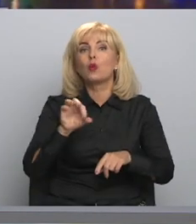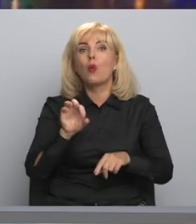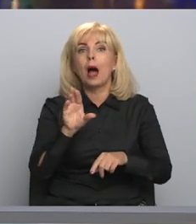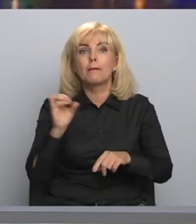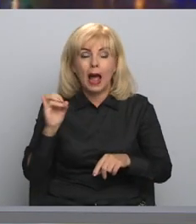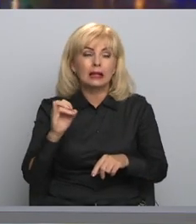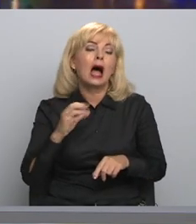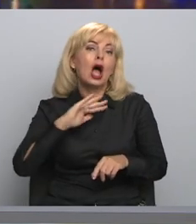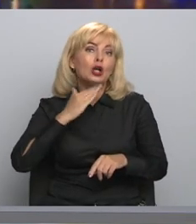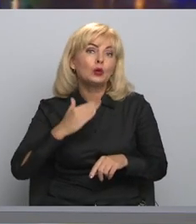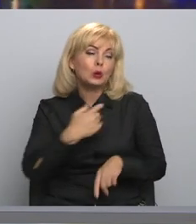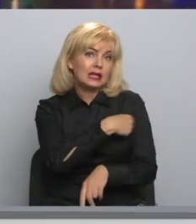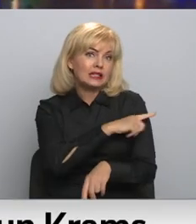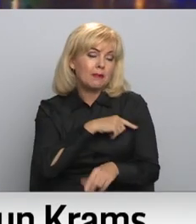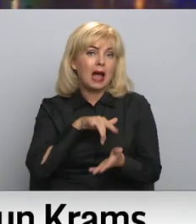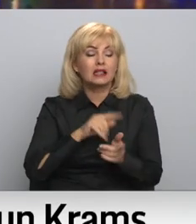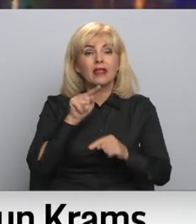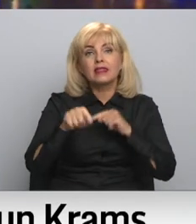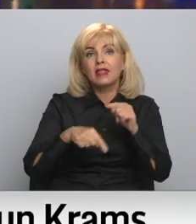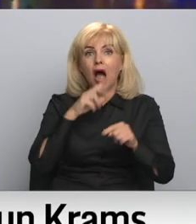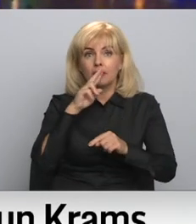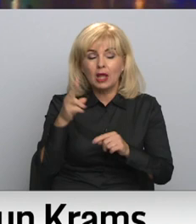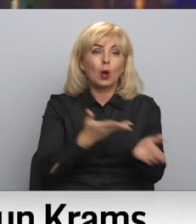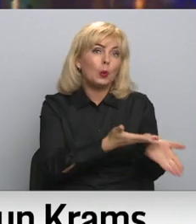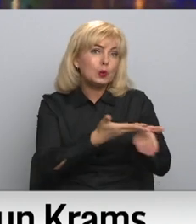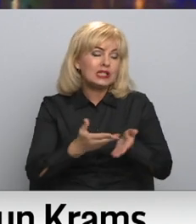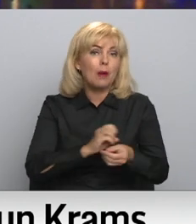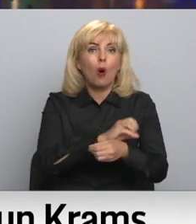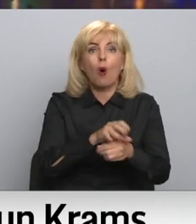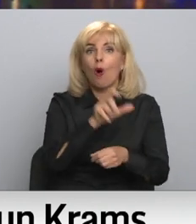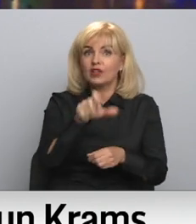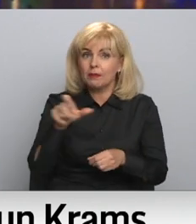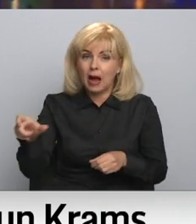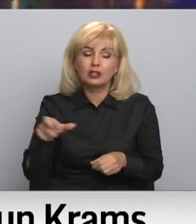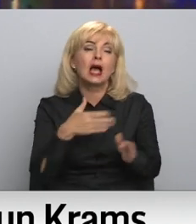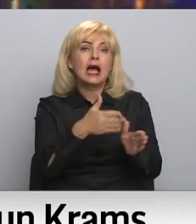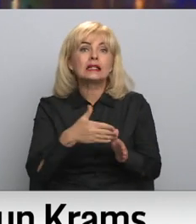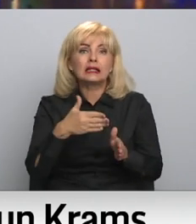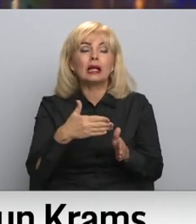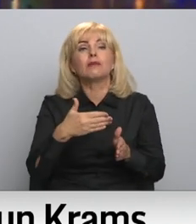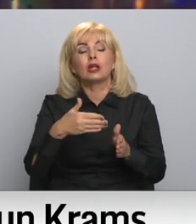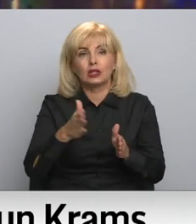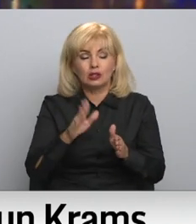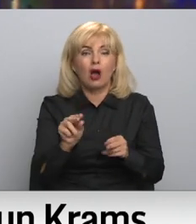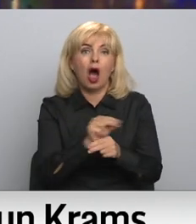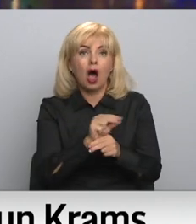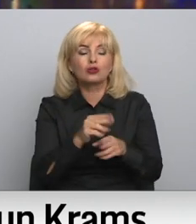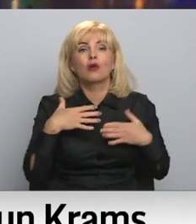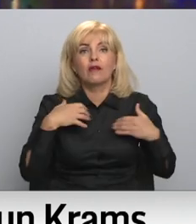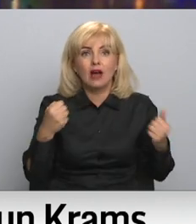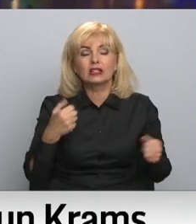Latvijas jūras medicīnas centrs no nākamās nedēļas sāks uzņemt Covid pacientus. Plānots, ka slimnīcā atgūt veselību varēs